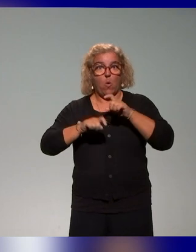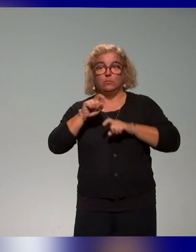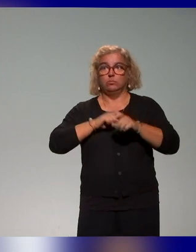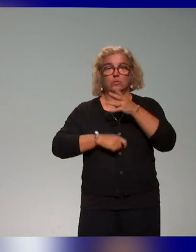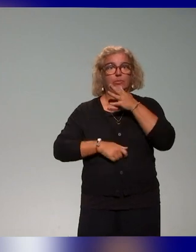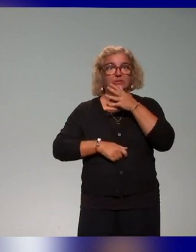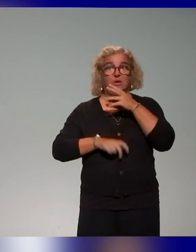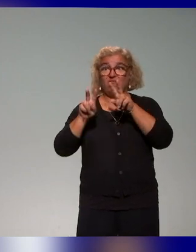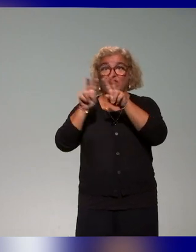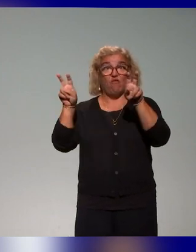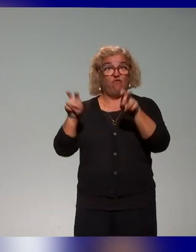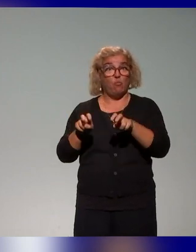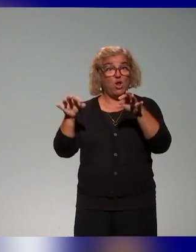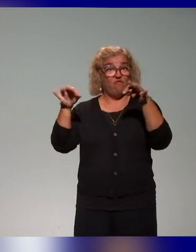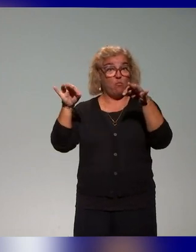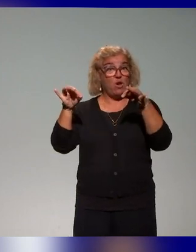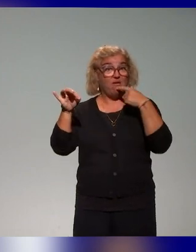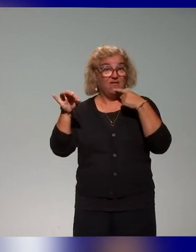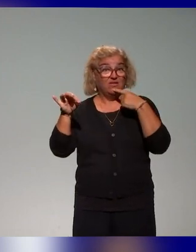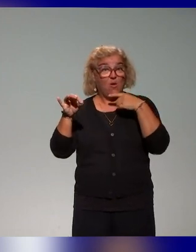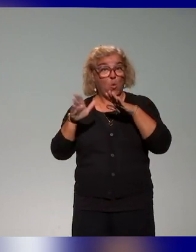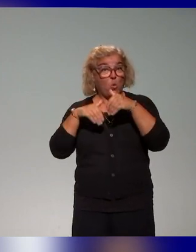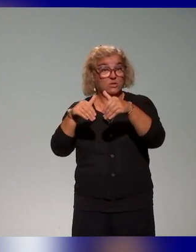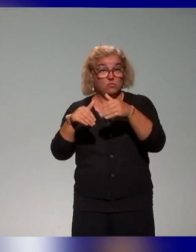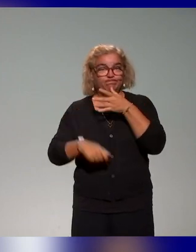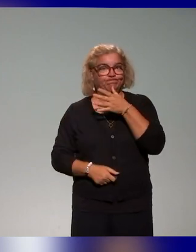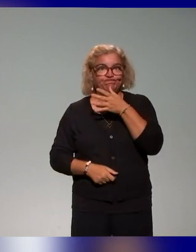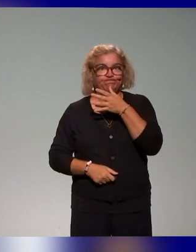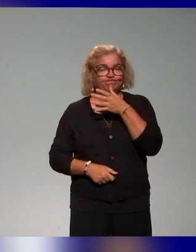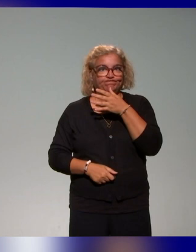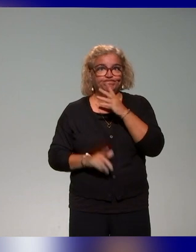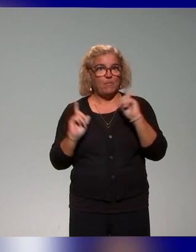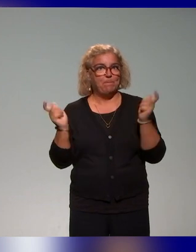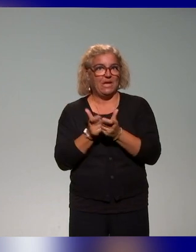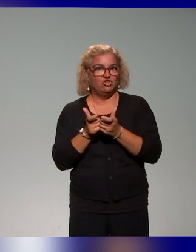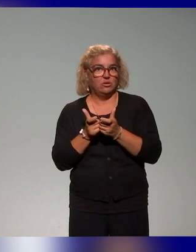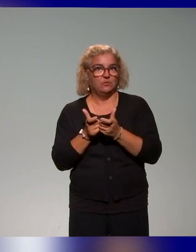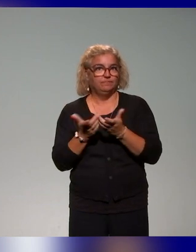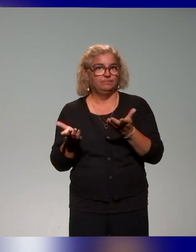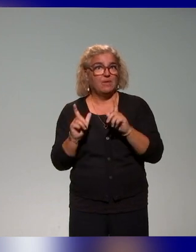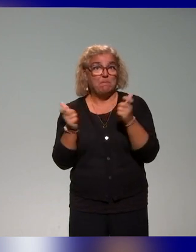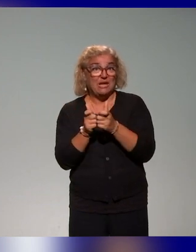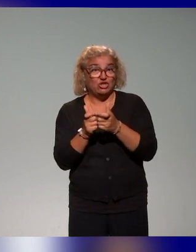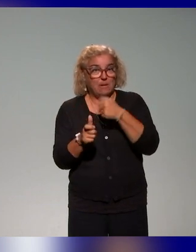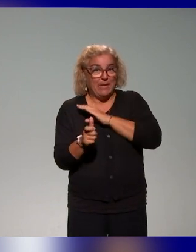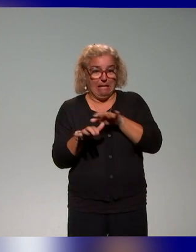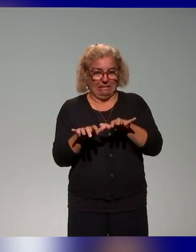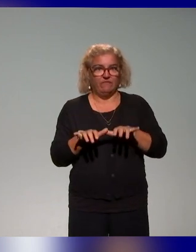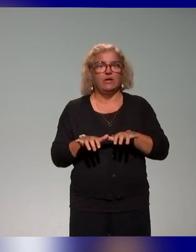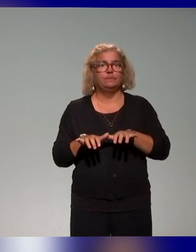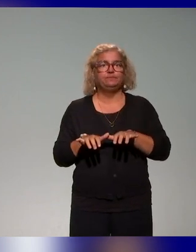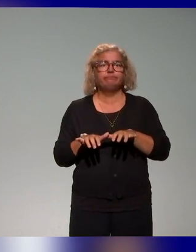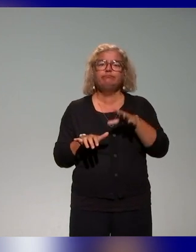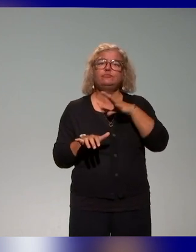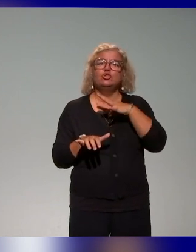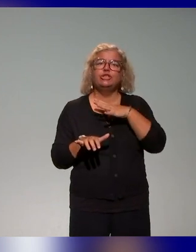terminer de remplir un formulaire, vous êtes bloqué, vous êtes piégé. C'est ce qu'on appelle aussi, dans le jargon de l'accessibilité numérique, les pièges au clavier. Je